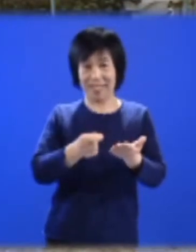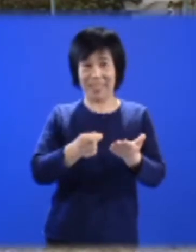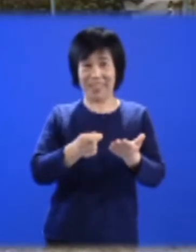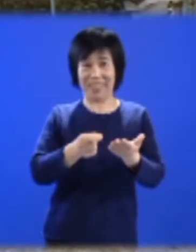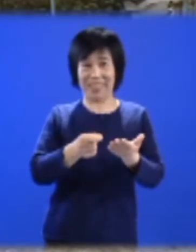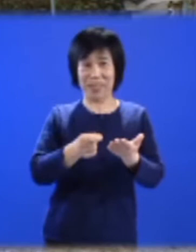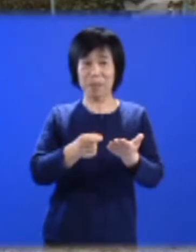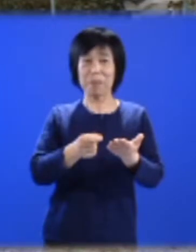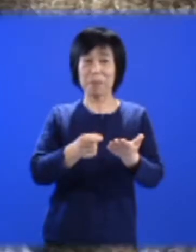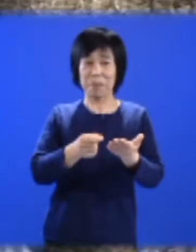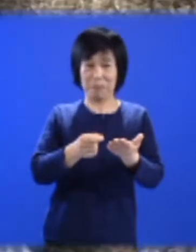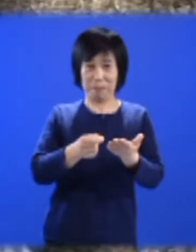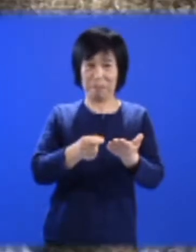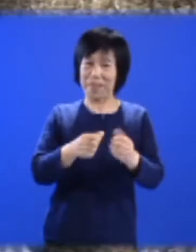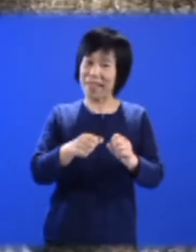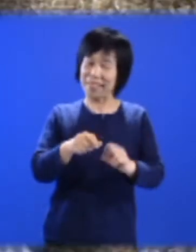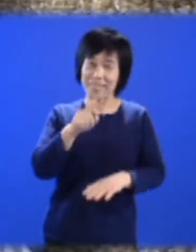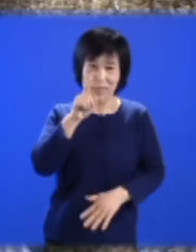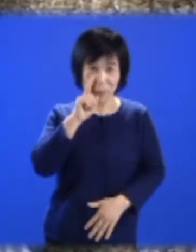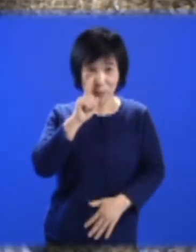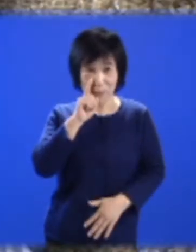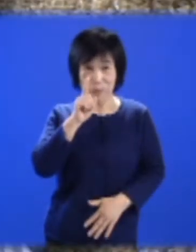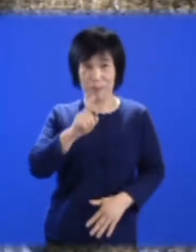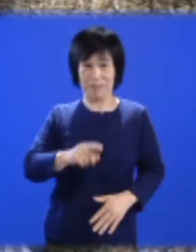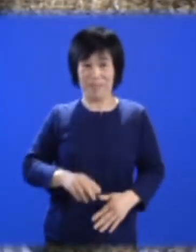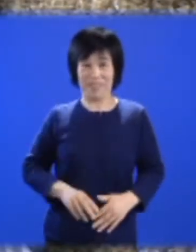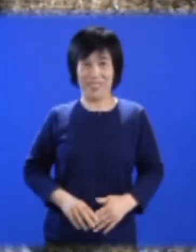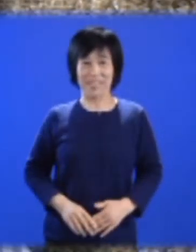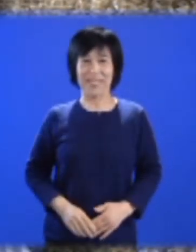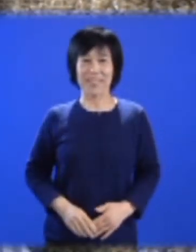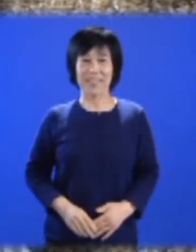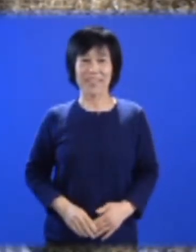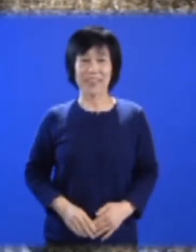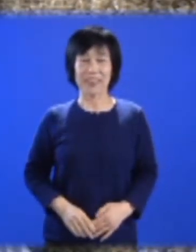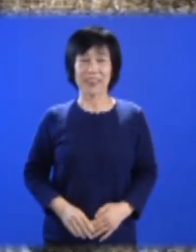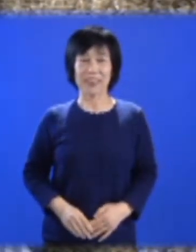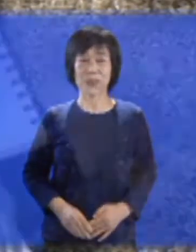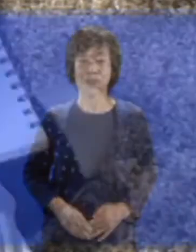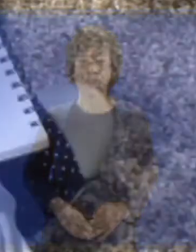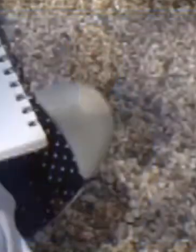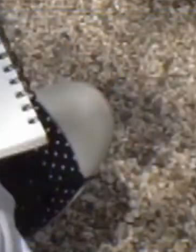タイム。うまく描けるかな。